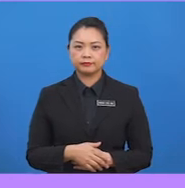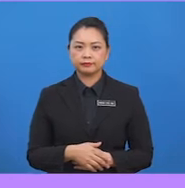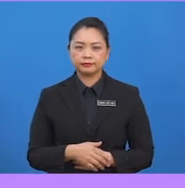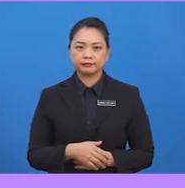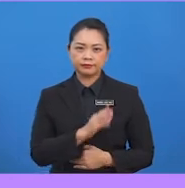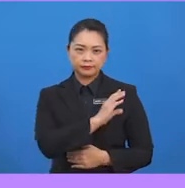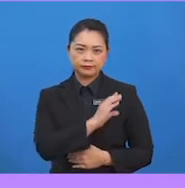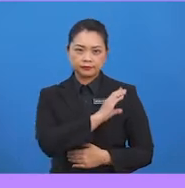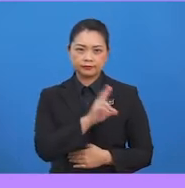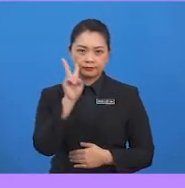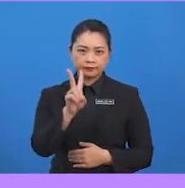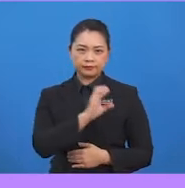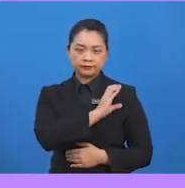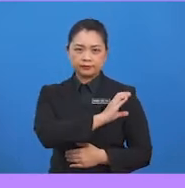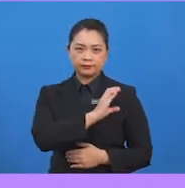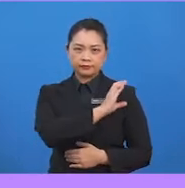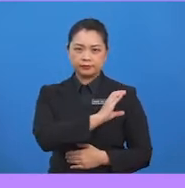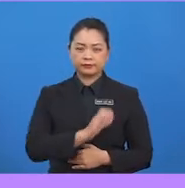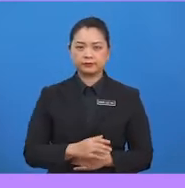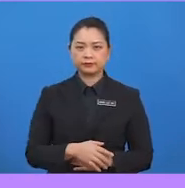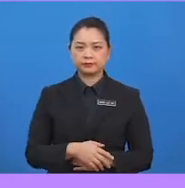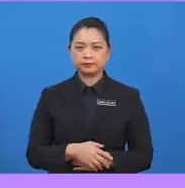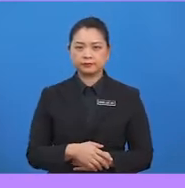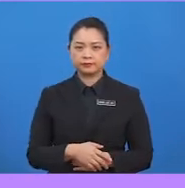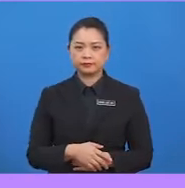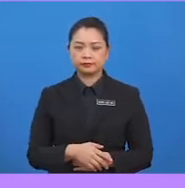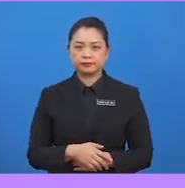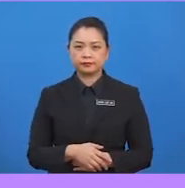Nyatakan dua ciri-ciri baru